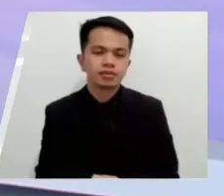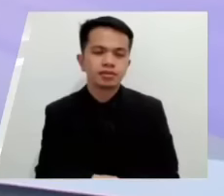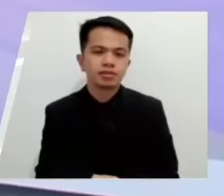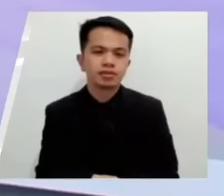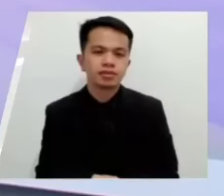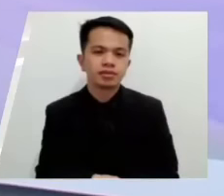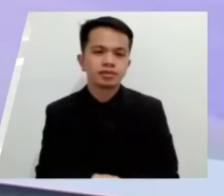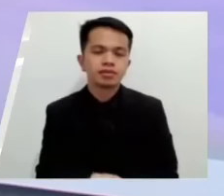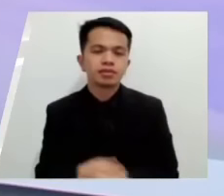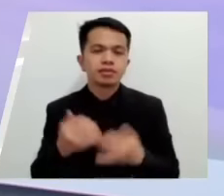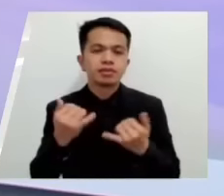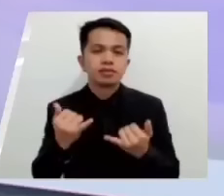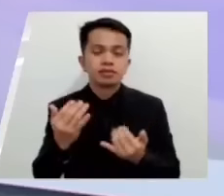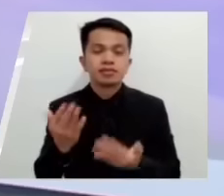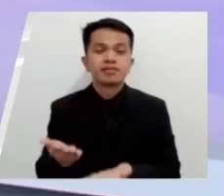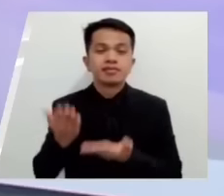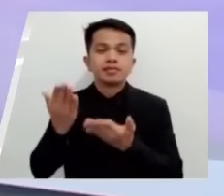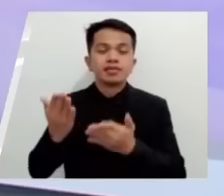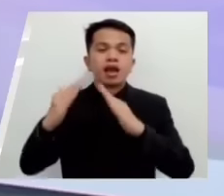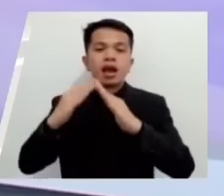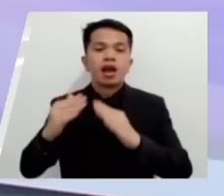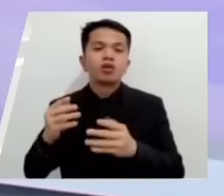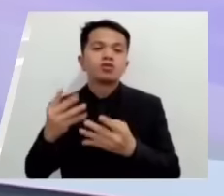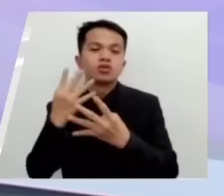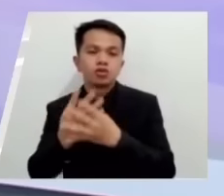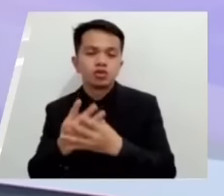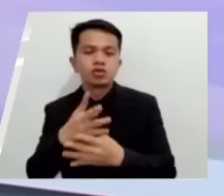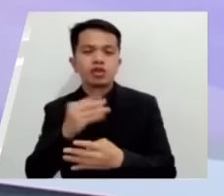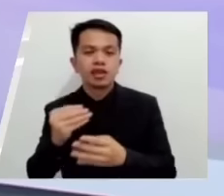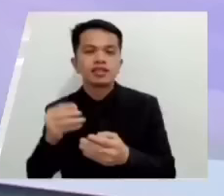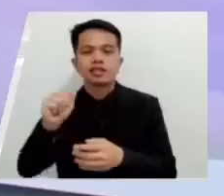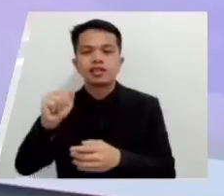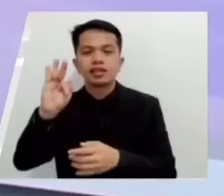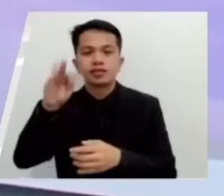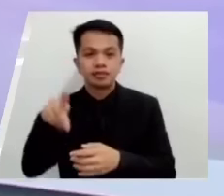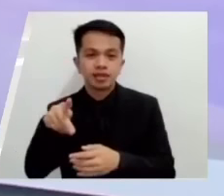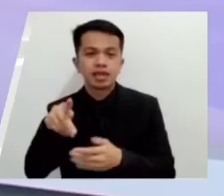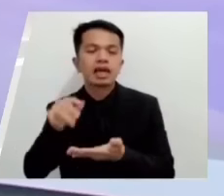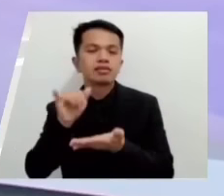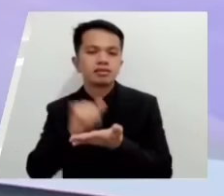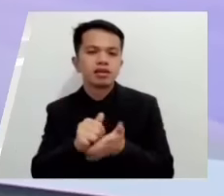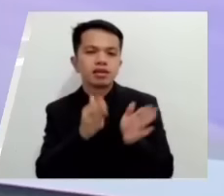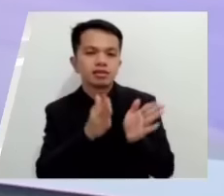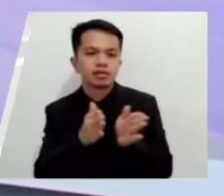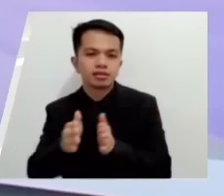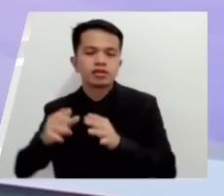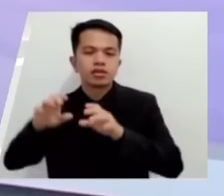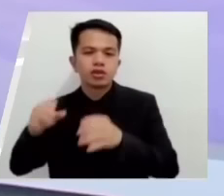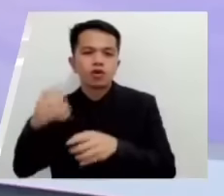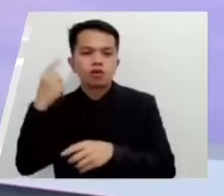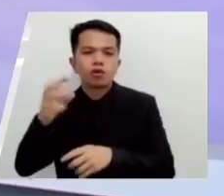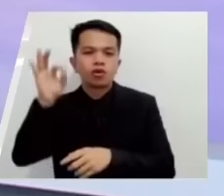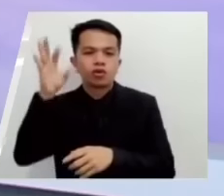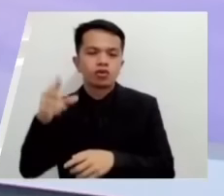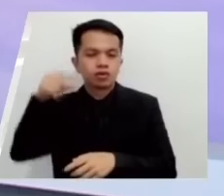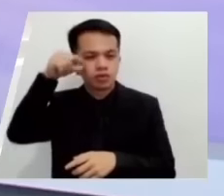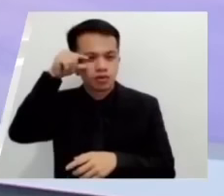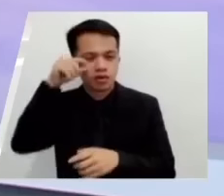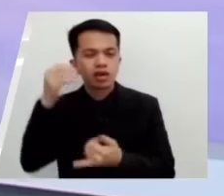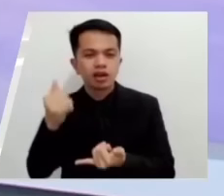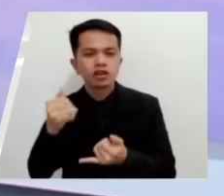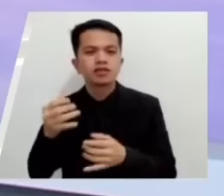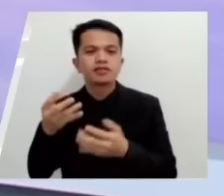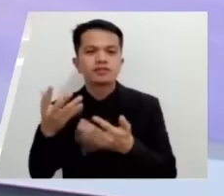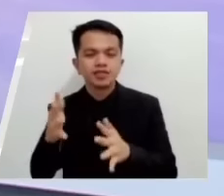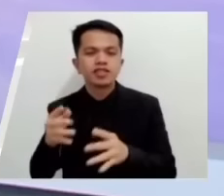Ilagay sa house arrest o kaya ilipat sa kustudiya ng AFP, yan po ang hihilingin ng kampo ni Pastor Apollo Quiboloy ngayon nasa kustudiya siya ng